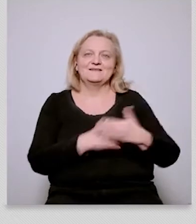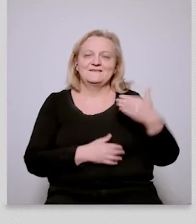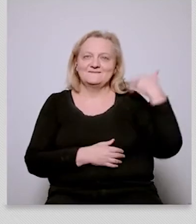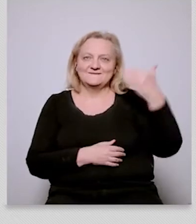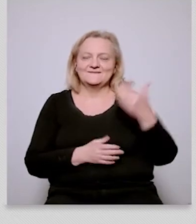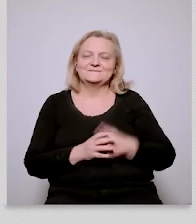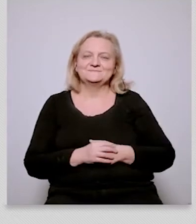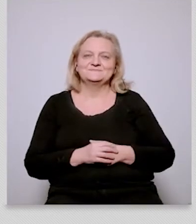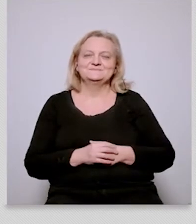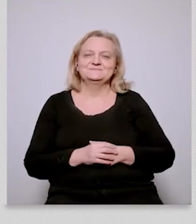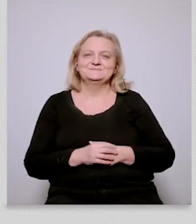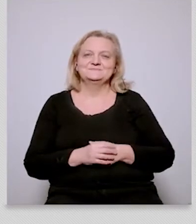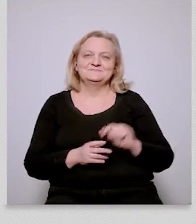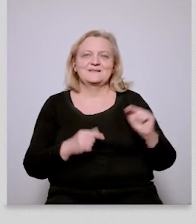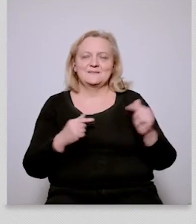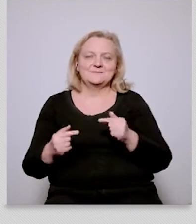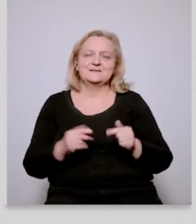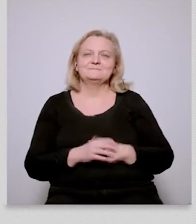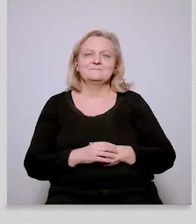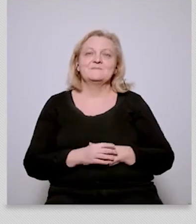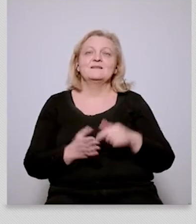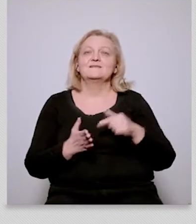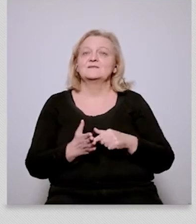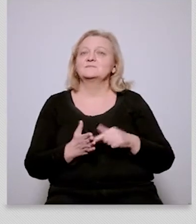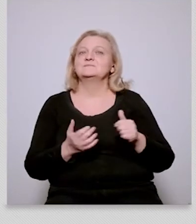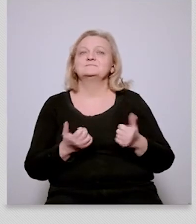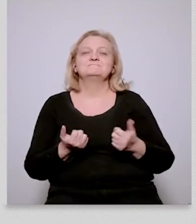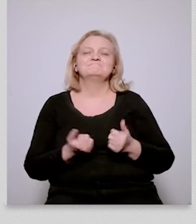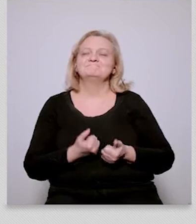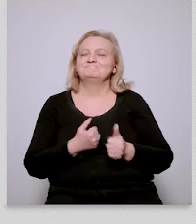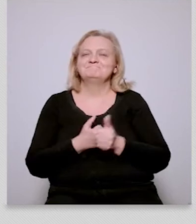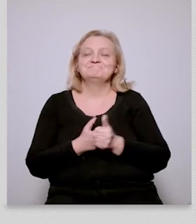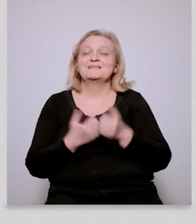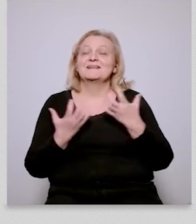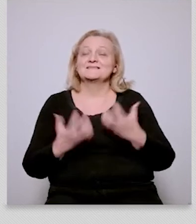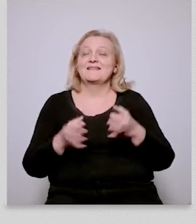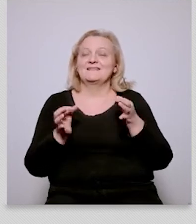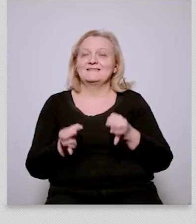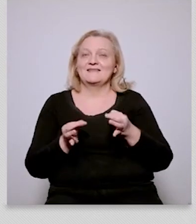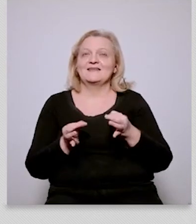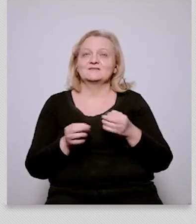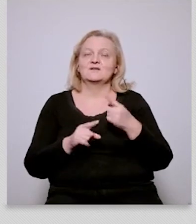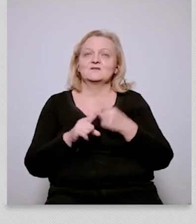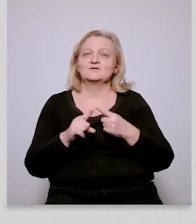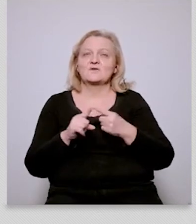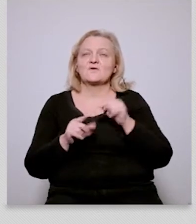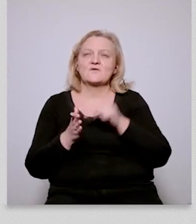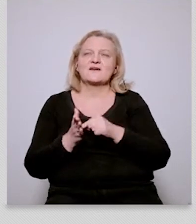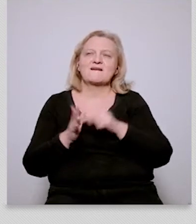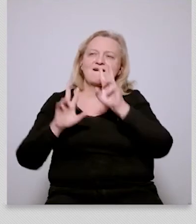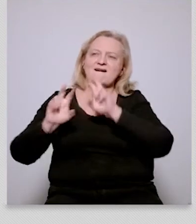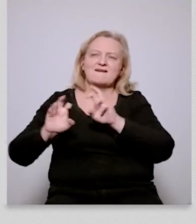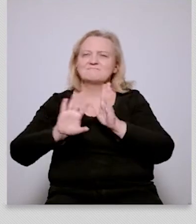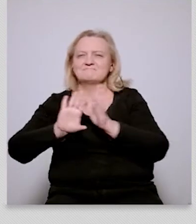naszej debaty i to wynika z tego że chcielibyśmy teraz trochę odejść od analizowania